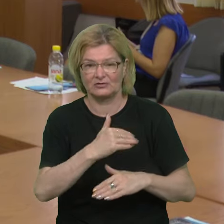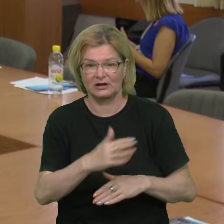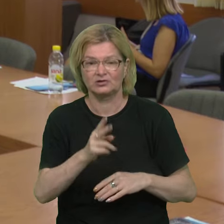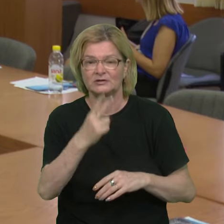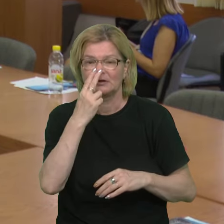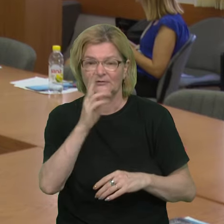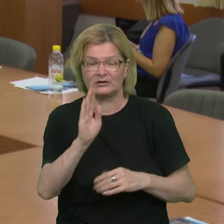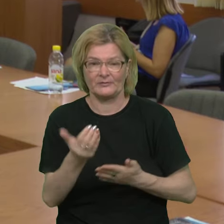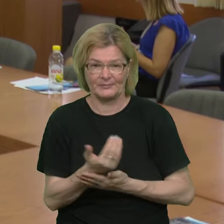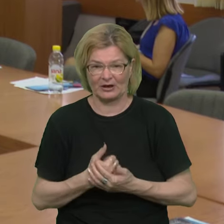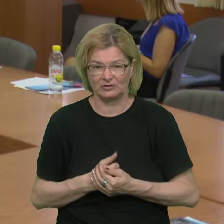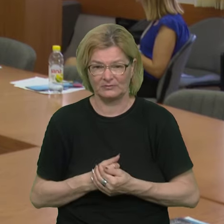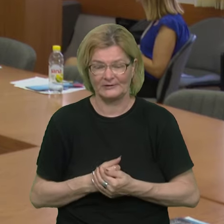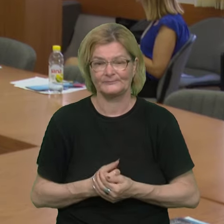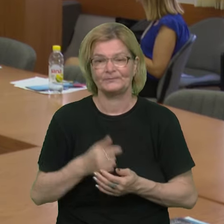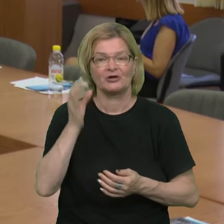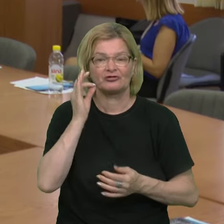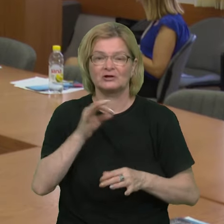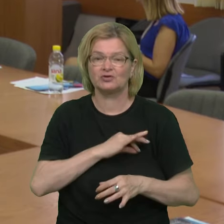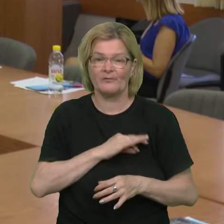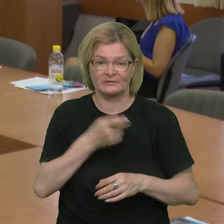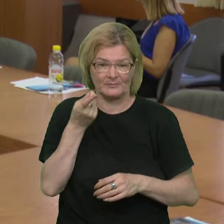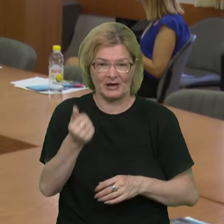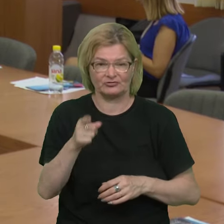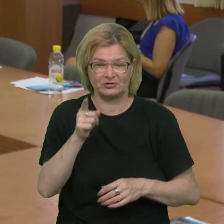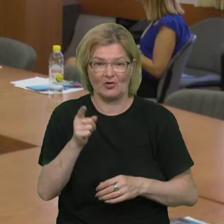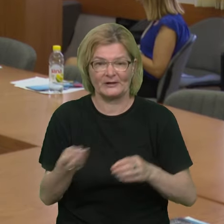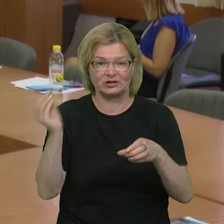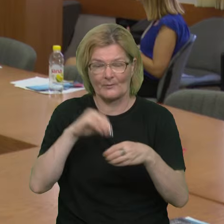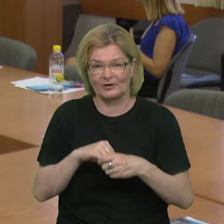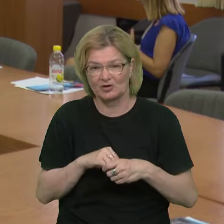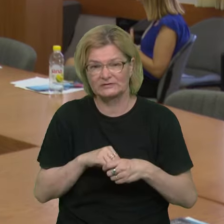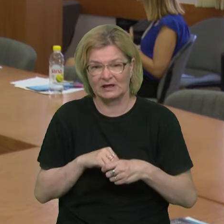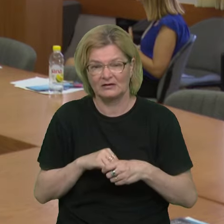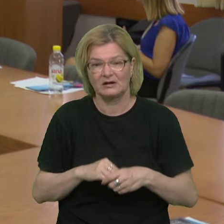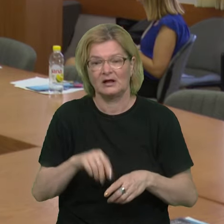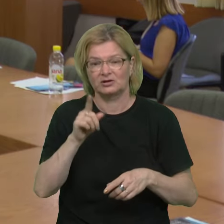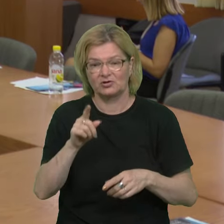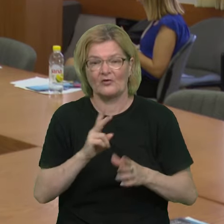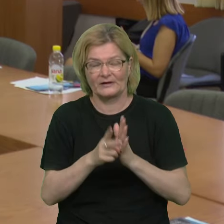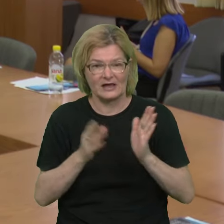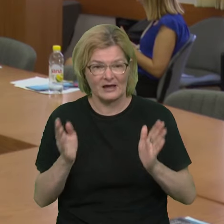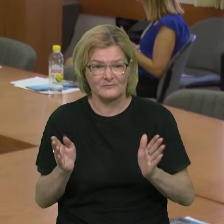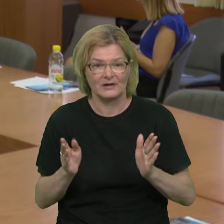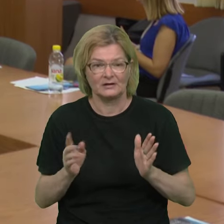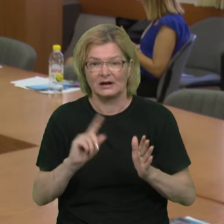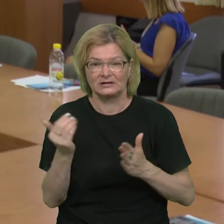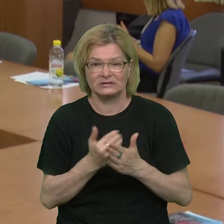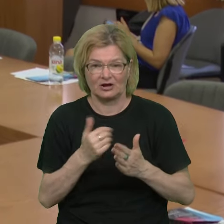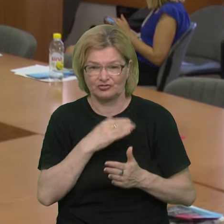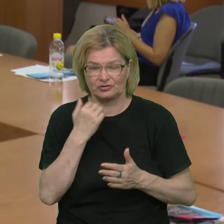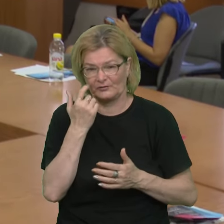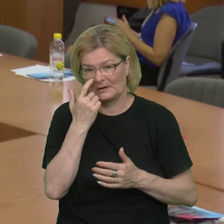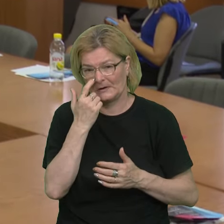djecom, s kućom itd. i to se vidi na njihovim prihodima. Dakle, one su obvezne plaćati te doprinose za puno radno vrijeme, a